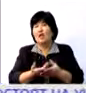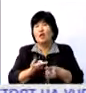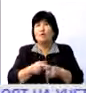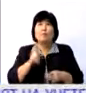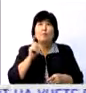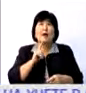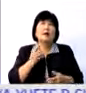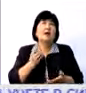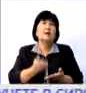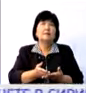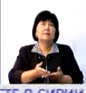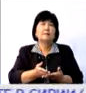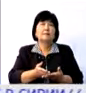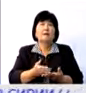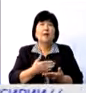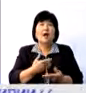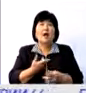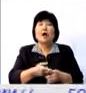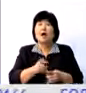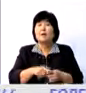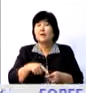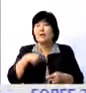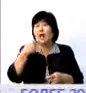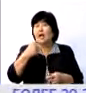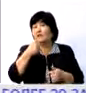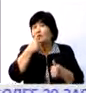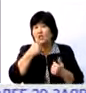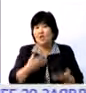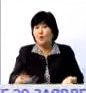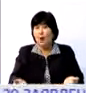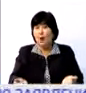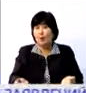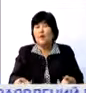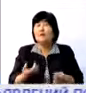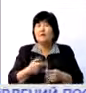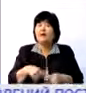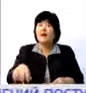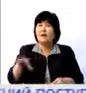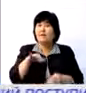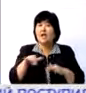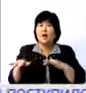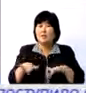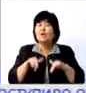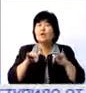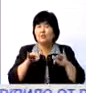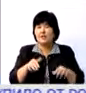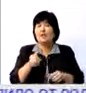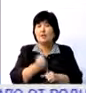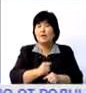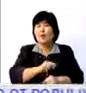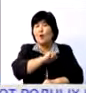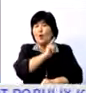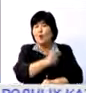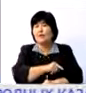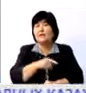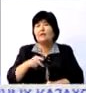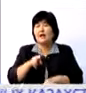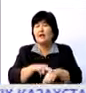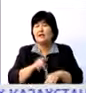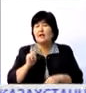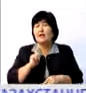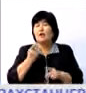значит, об этом говорить не могу. Так что все меры принимаются, усилены наряды.